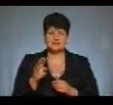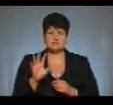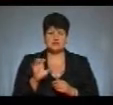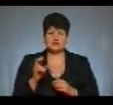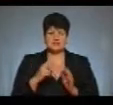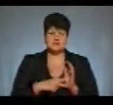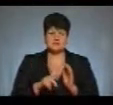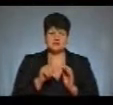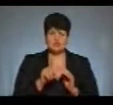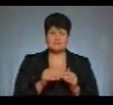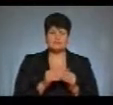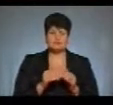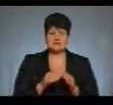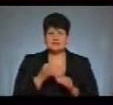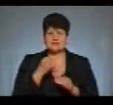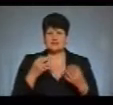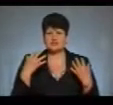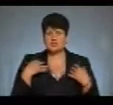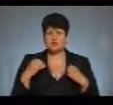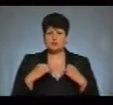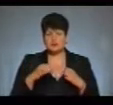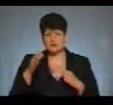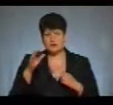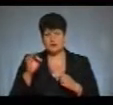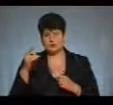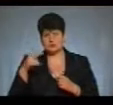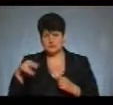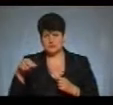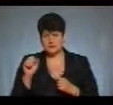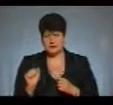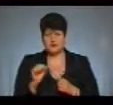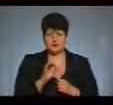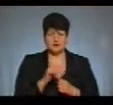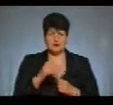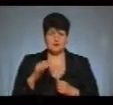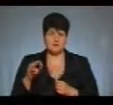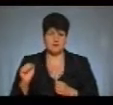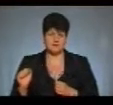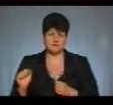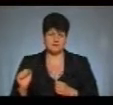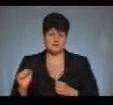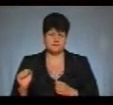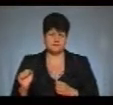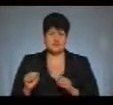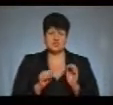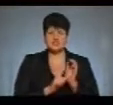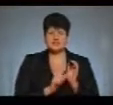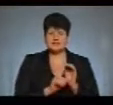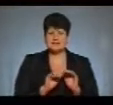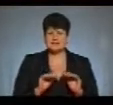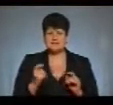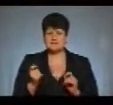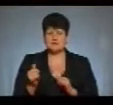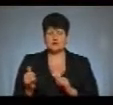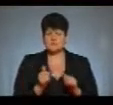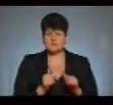4571 випускник, розповіла начальниця управління освіти облдержадміністрації Ольга Хома. 60 дітей з